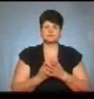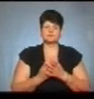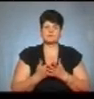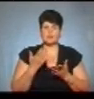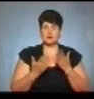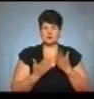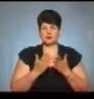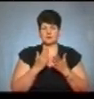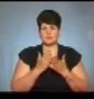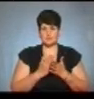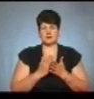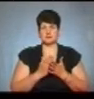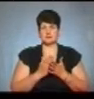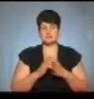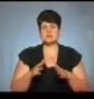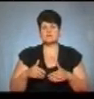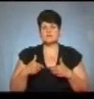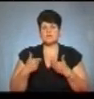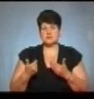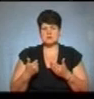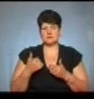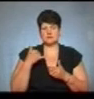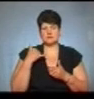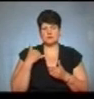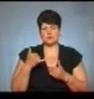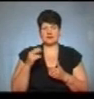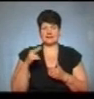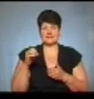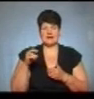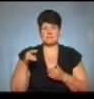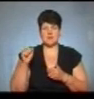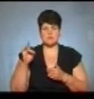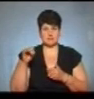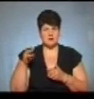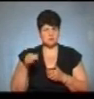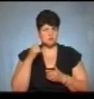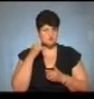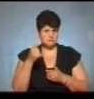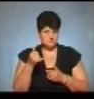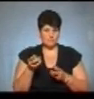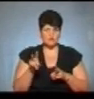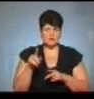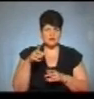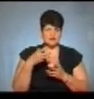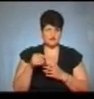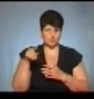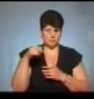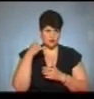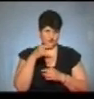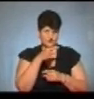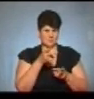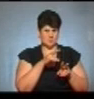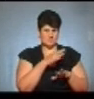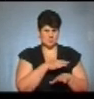якщо маєте, зверніться до телефону до департаменту в понеділок. Чи залишіть свій телефон зараз в